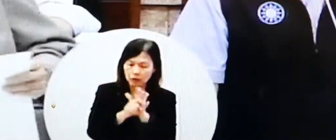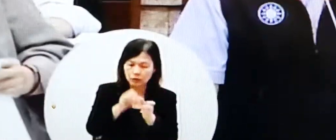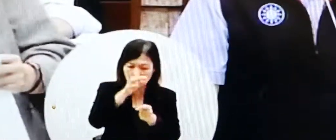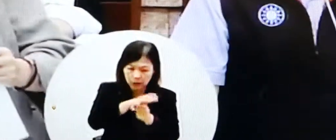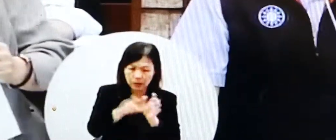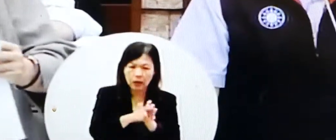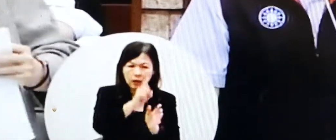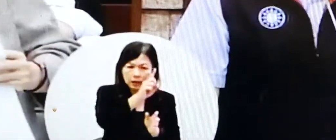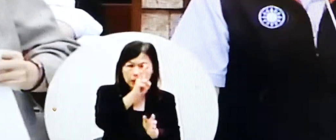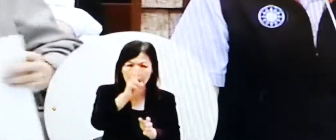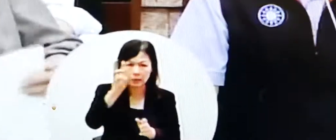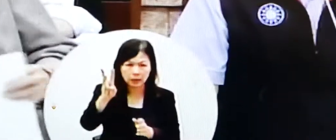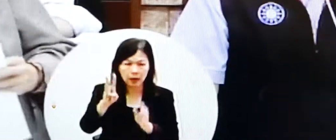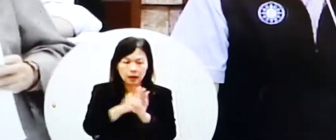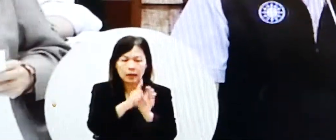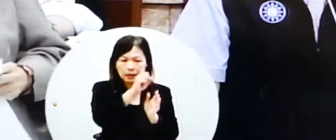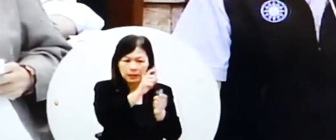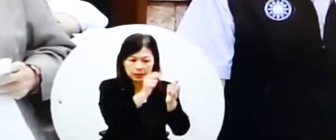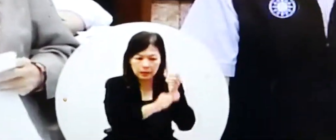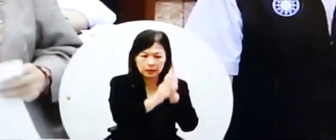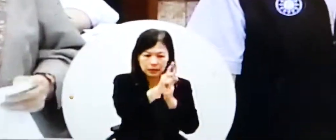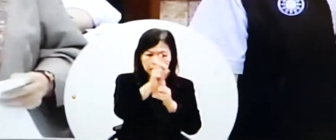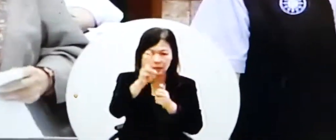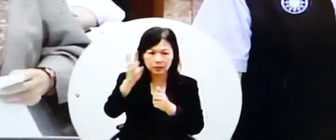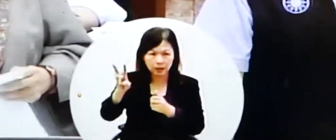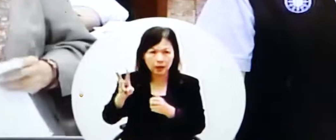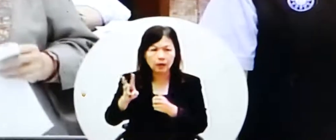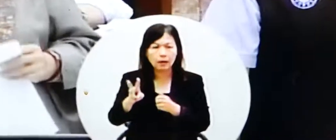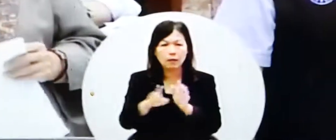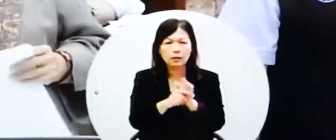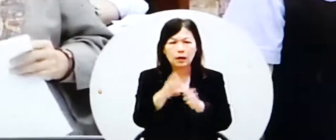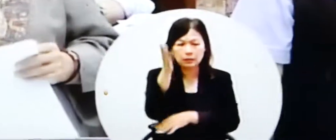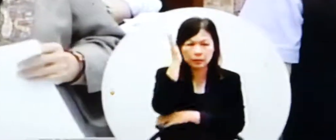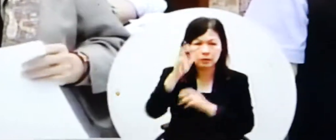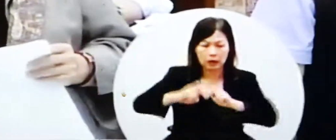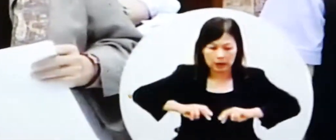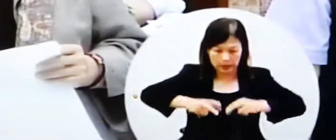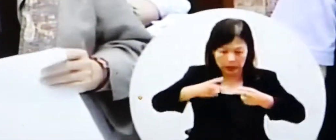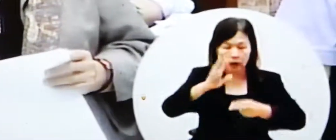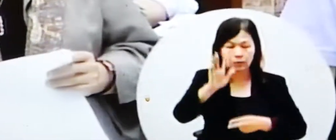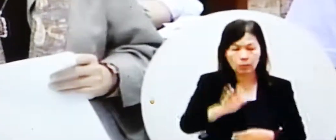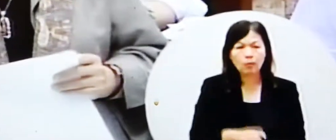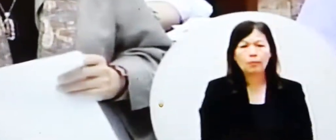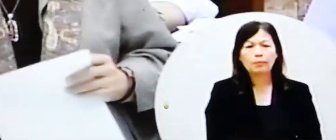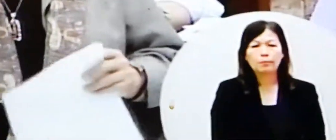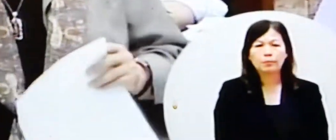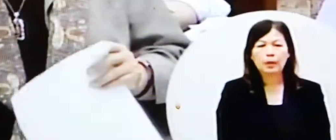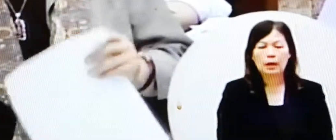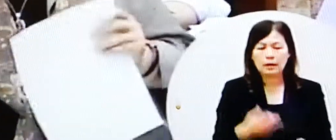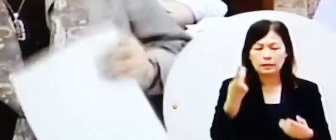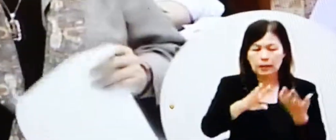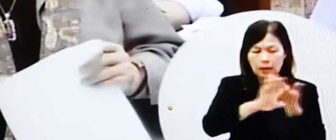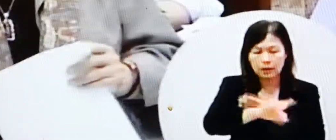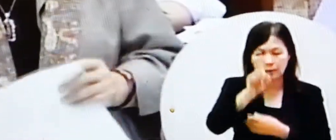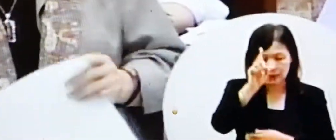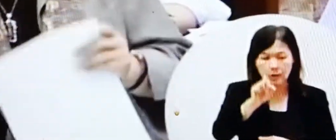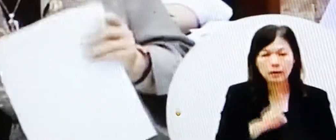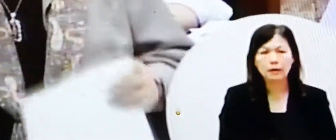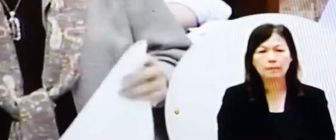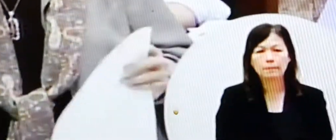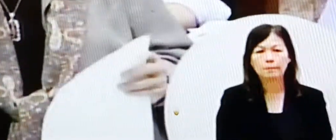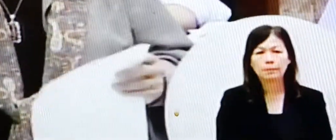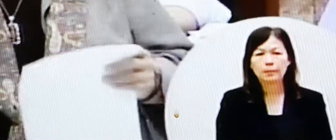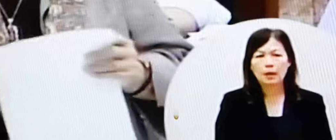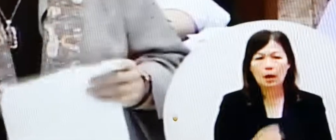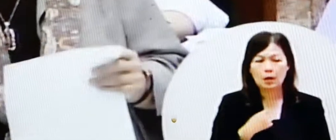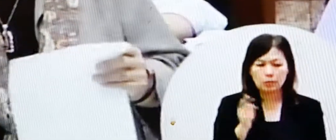二胎、第三胎政策上做这样的调整。那另外一个部分，我们对于整个非营利、